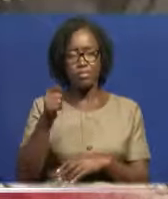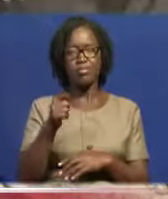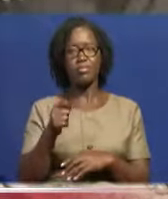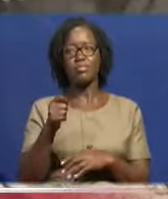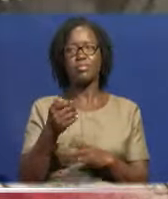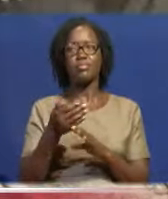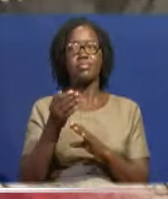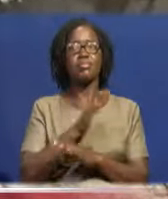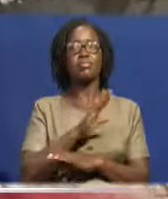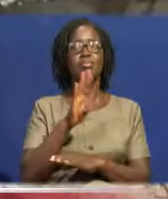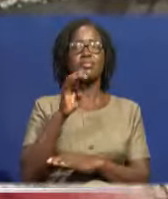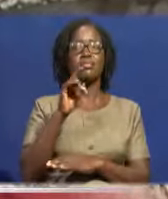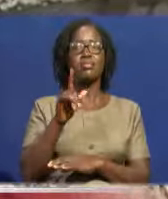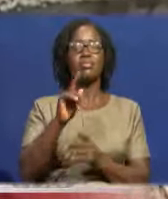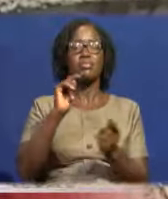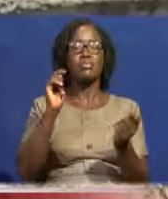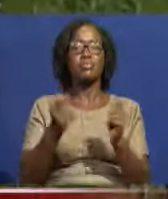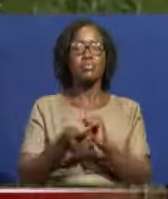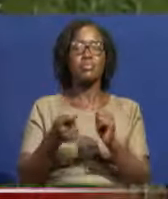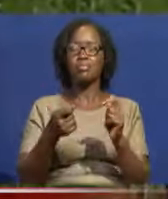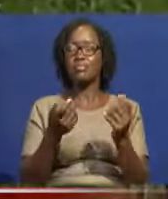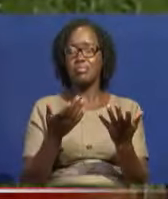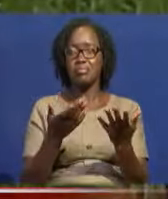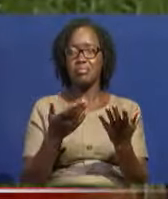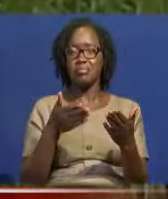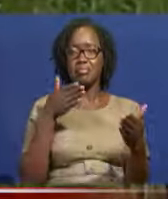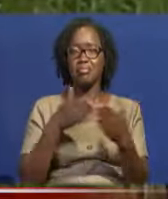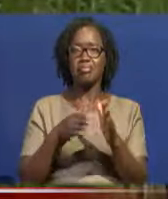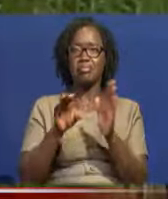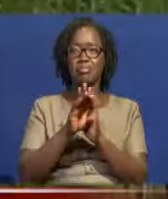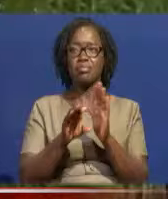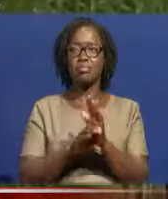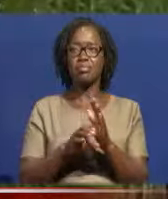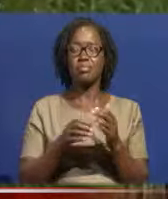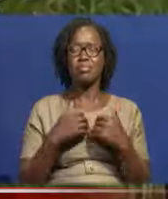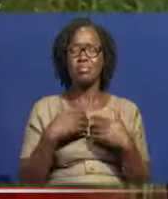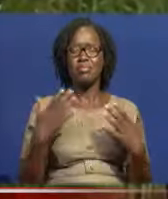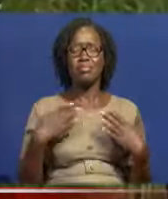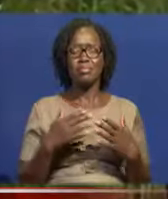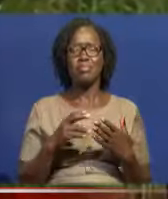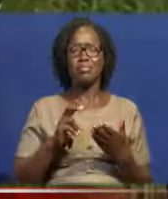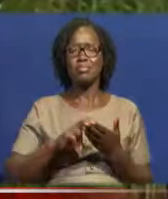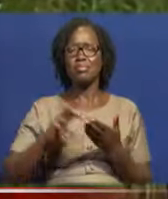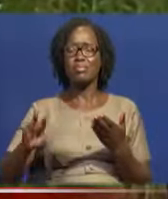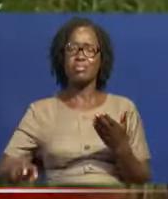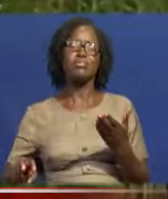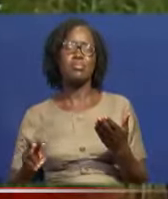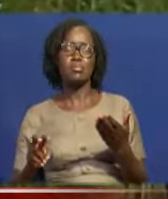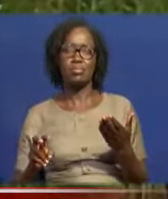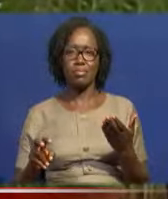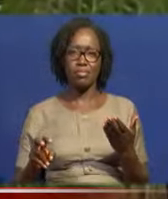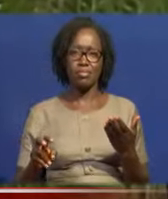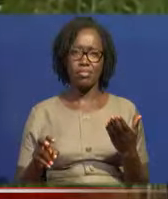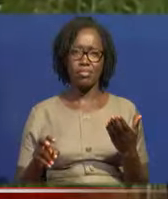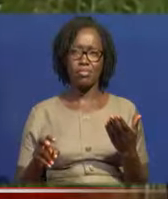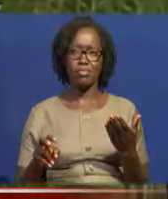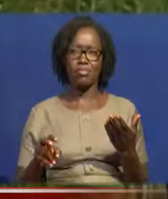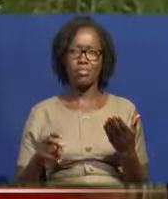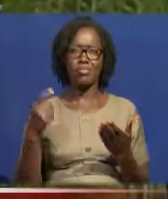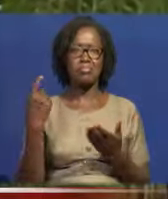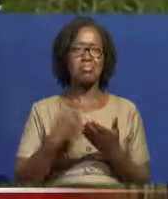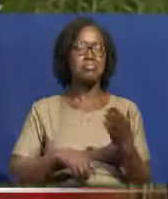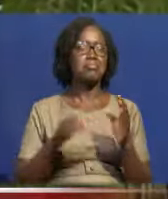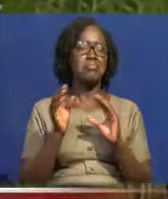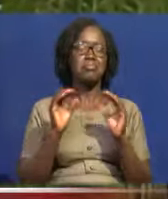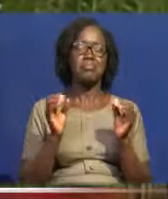wa hapo awali ulikiuka katiba. Kuna watu walikuwa wamewachwa nje. Hawakuwa wanalipa